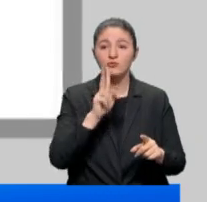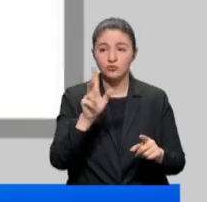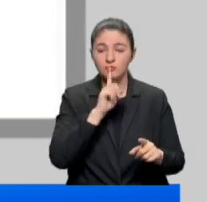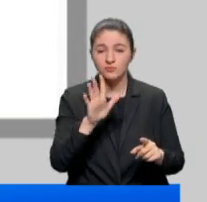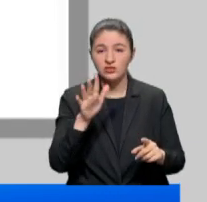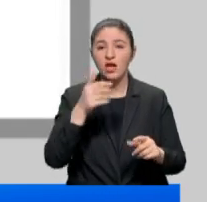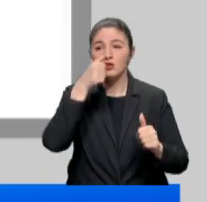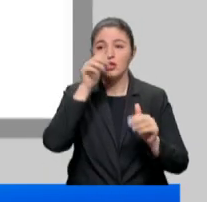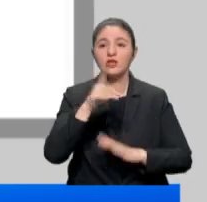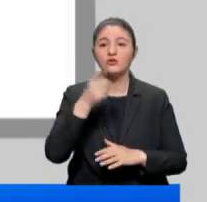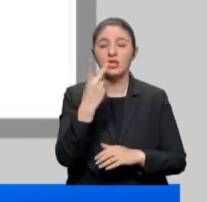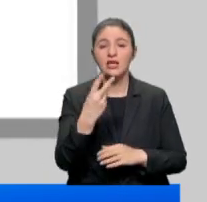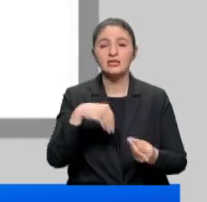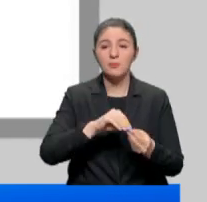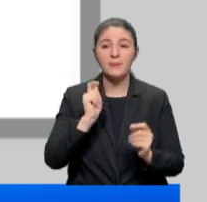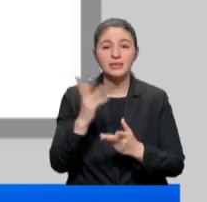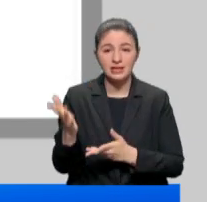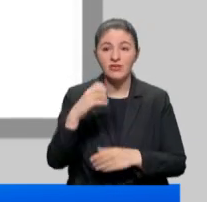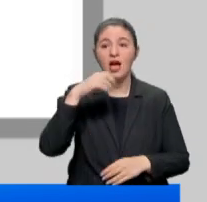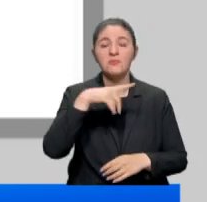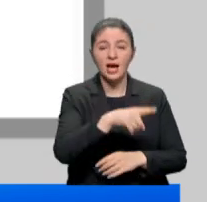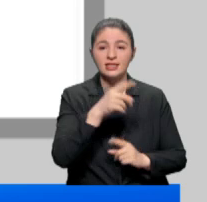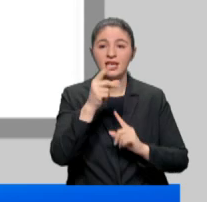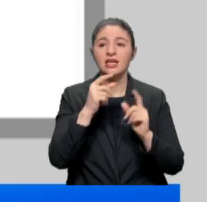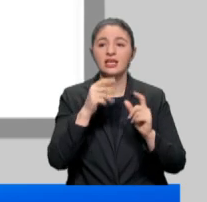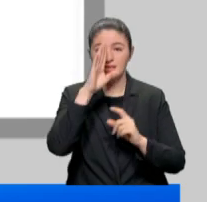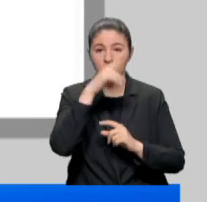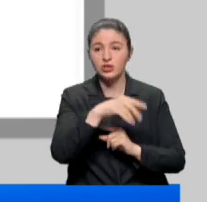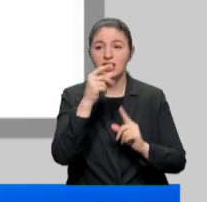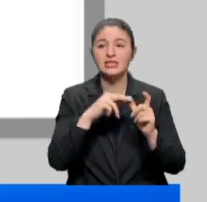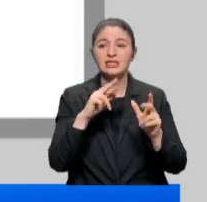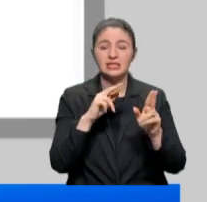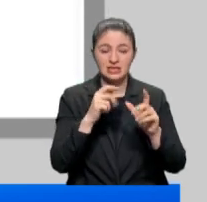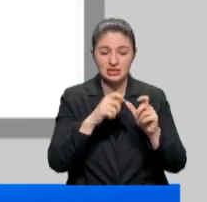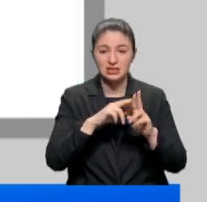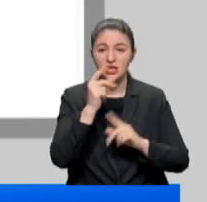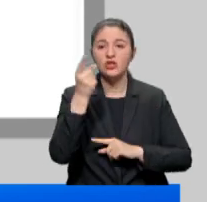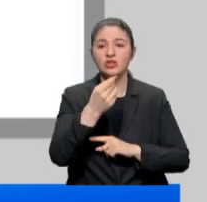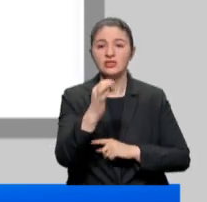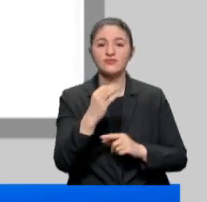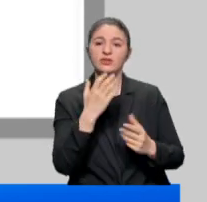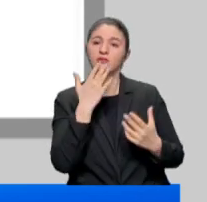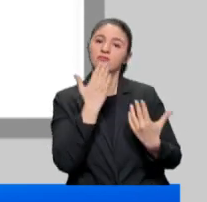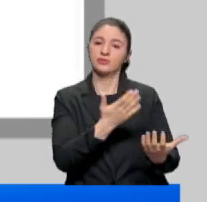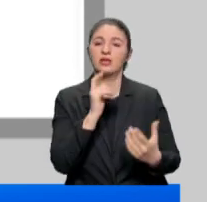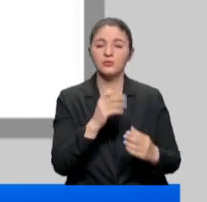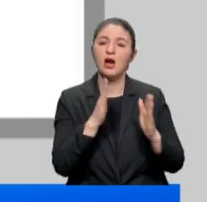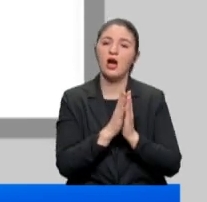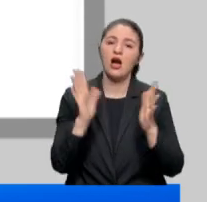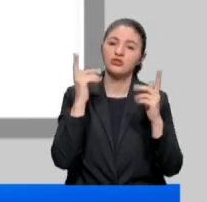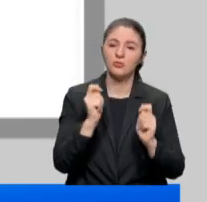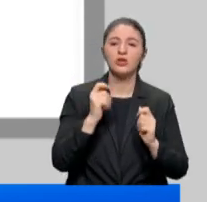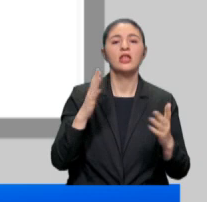%135, doğalgaza %102 zam yapılırken AK Parti İstanbul'da İSKİ'ye %0 artış önerdi.